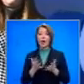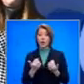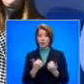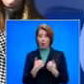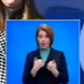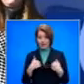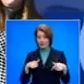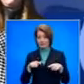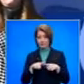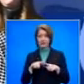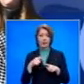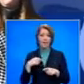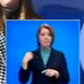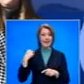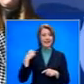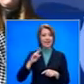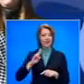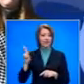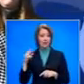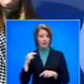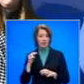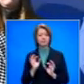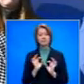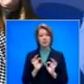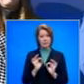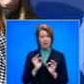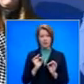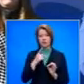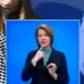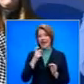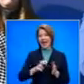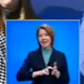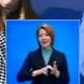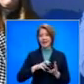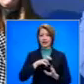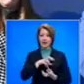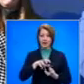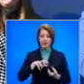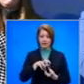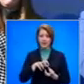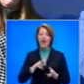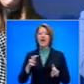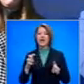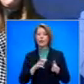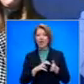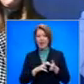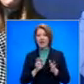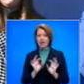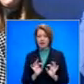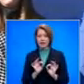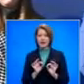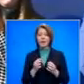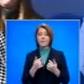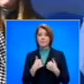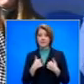и вице-президент, примерно за енергийната криза, изобщо за енергетиката като сфера,